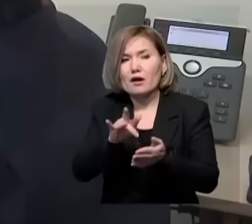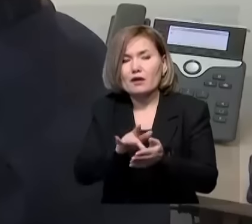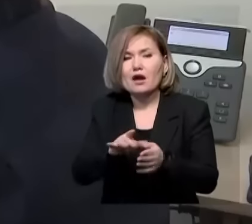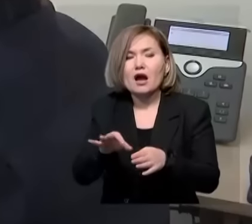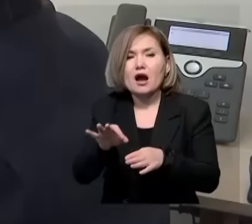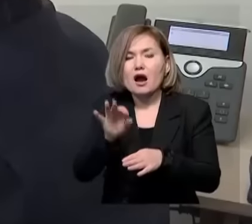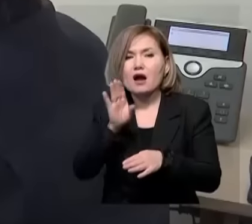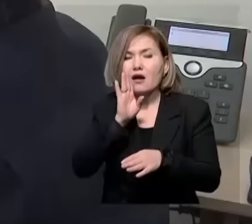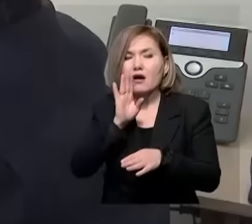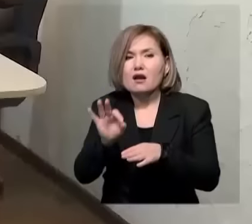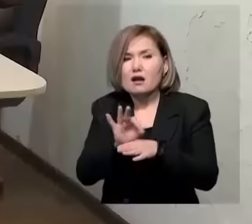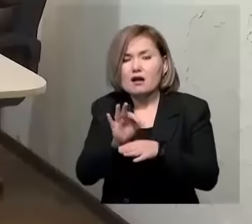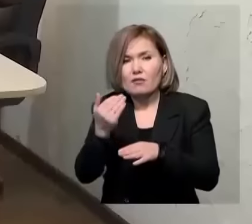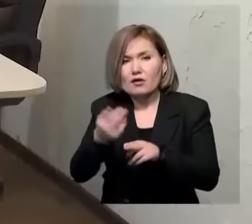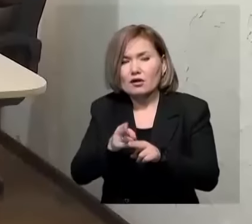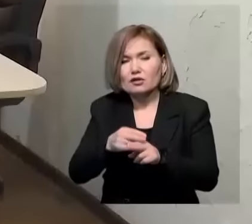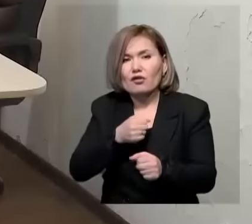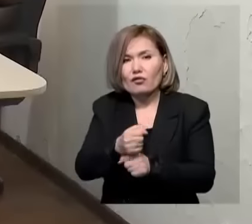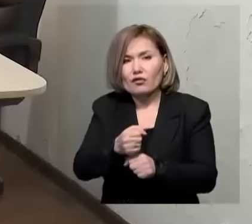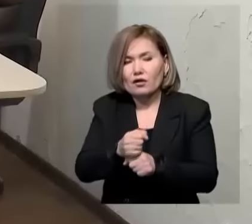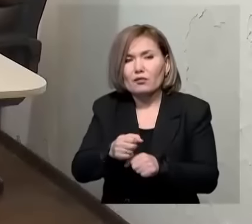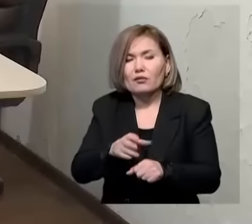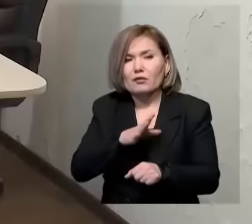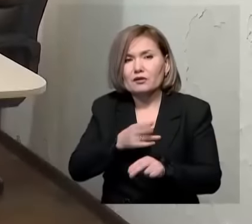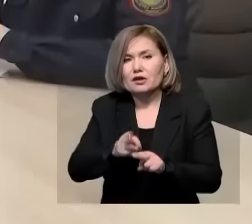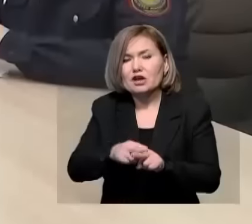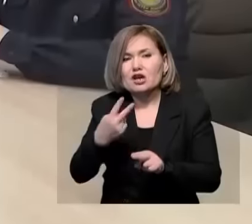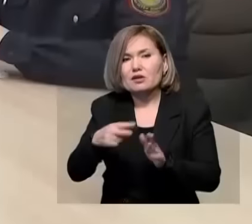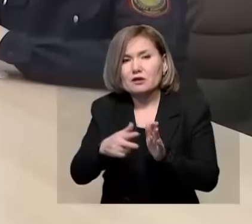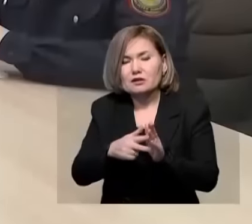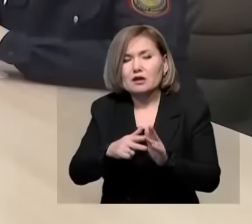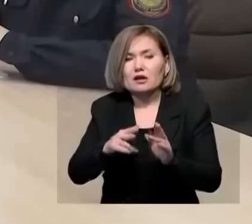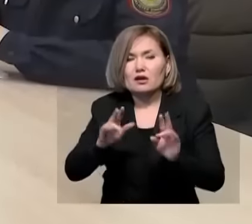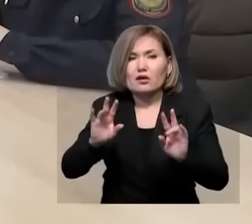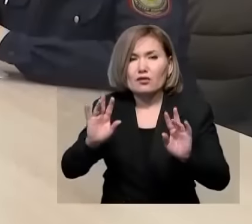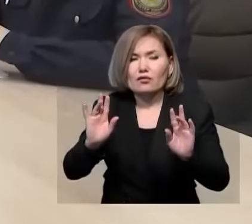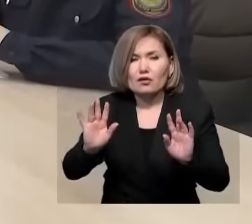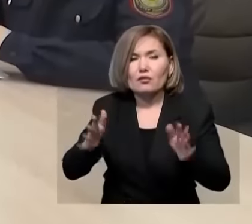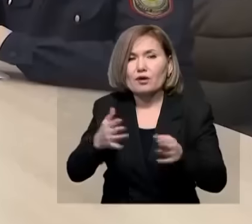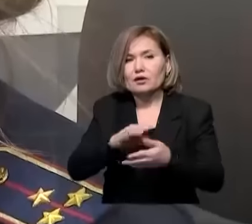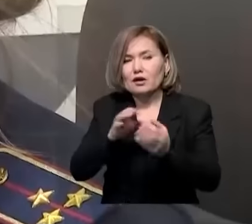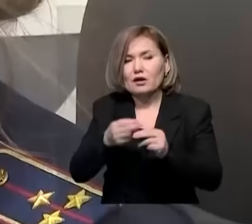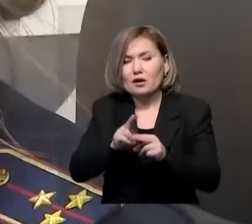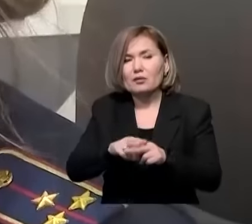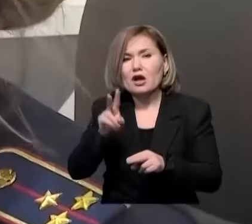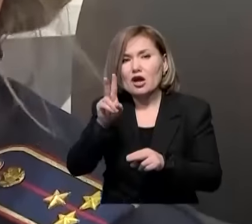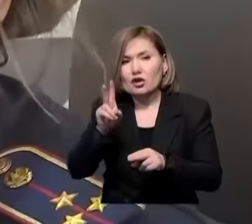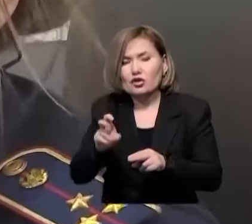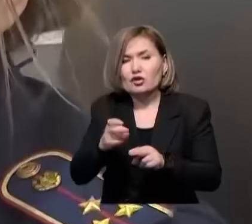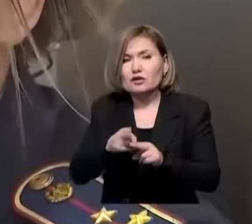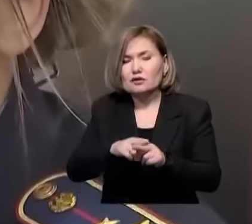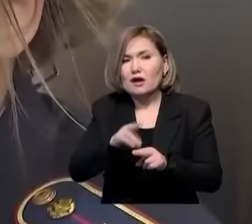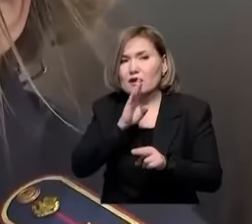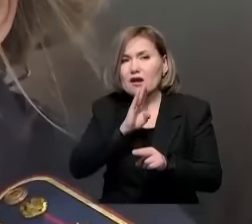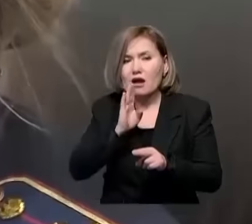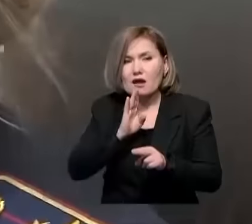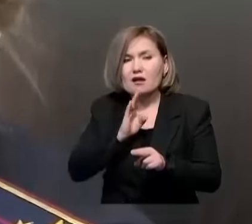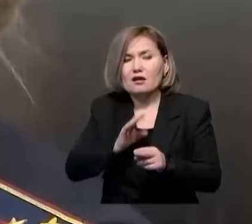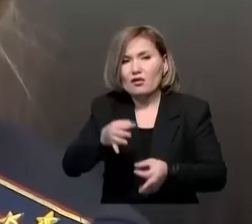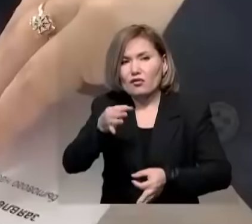бойынша 27 әкімшілік іс қозғалған. Тергеуші Мақпал Сейсен 200-ге жуық істі қарады. Соның 40-қа